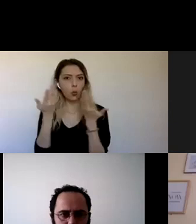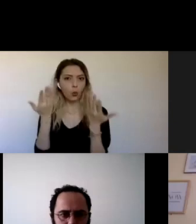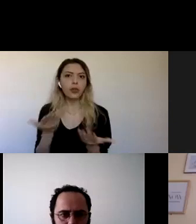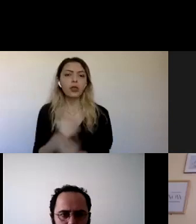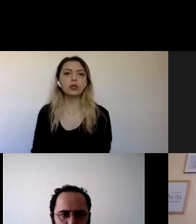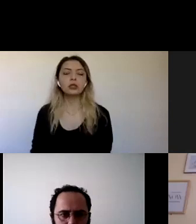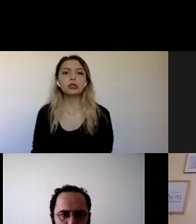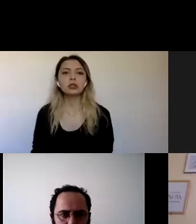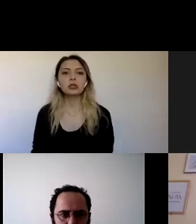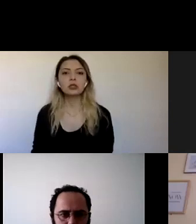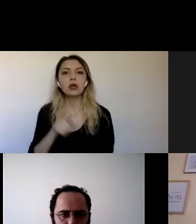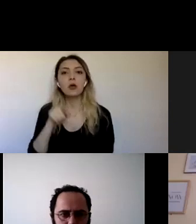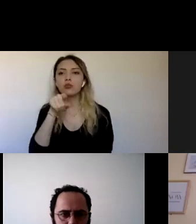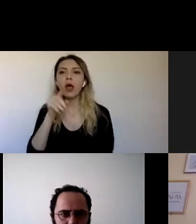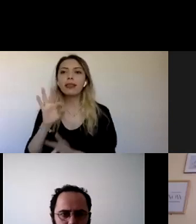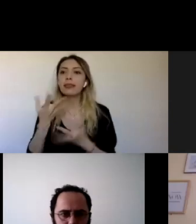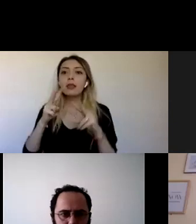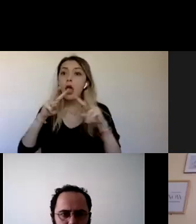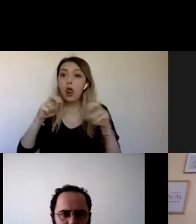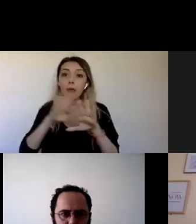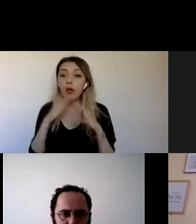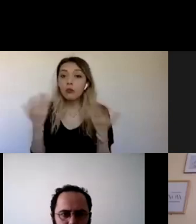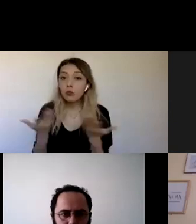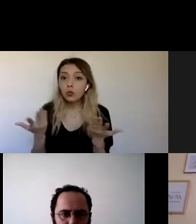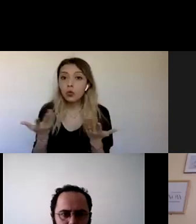ama baktığımızda aramalarda